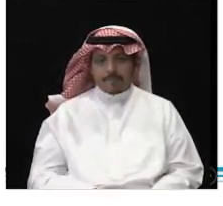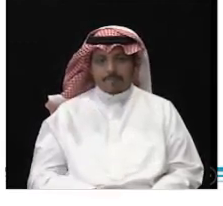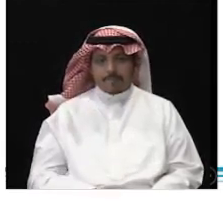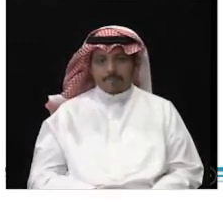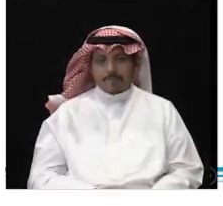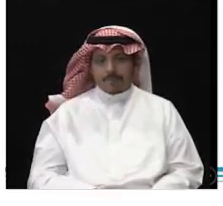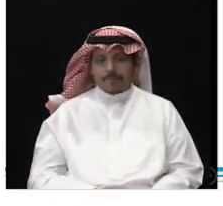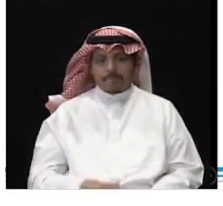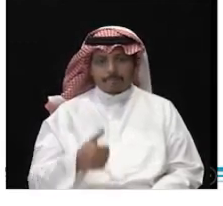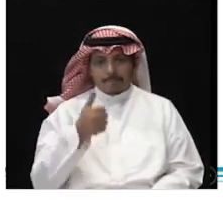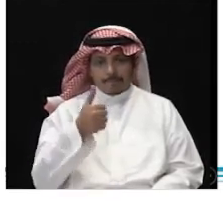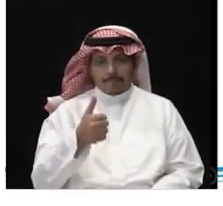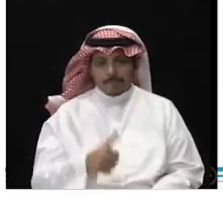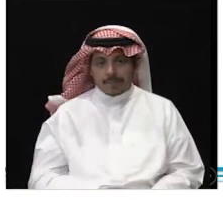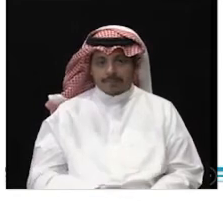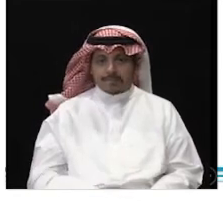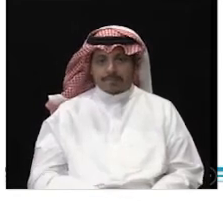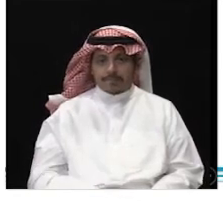أحسنتم،